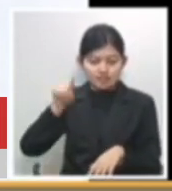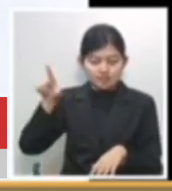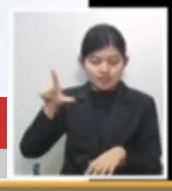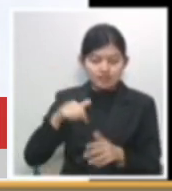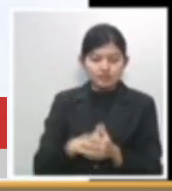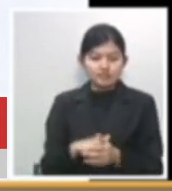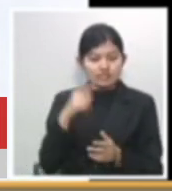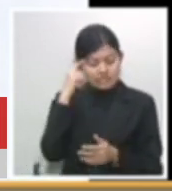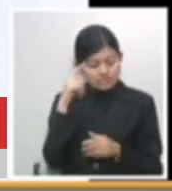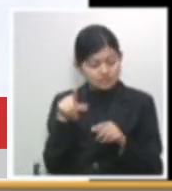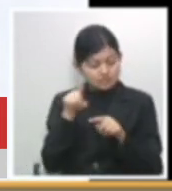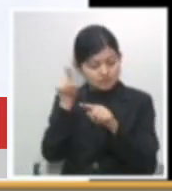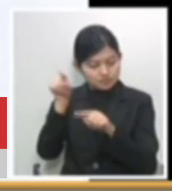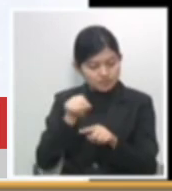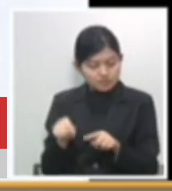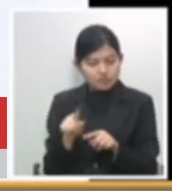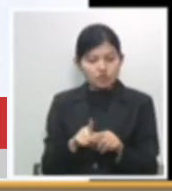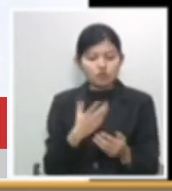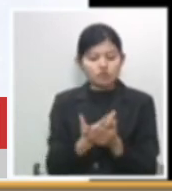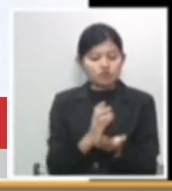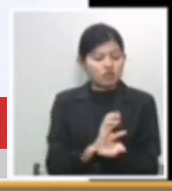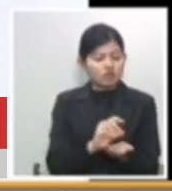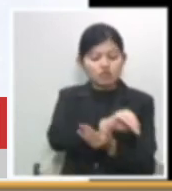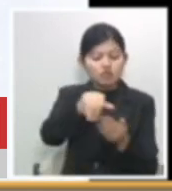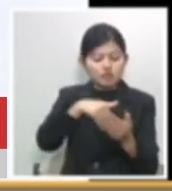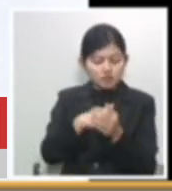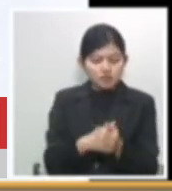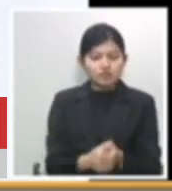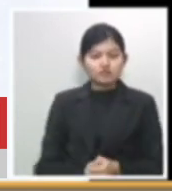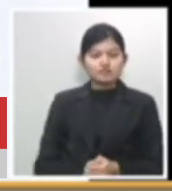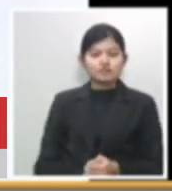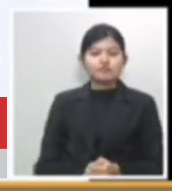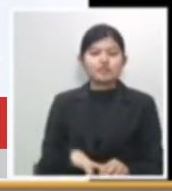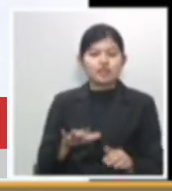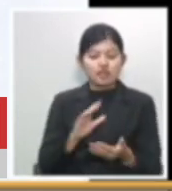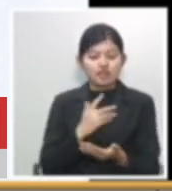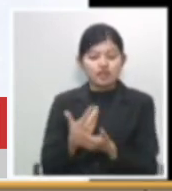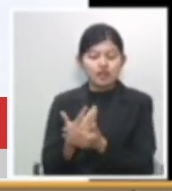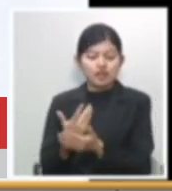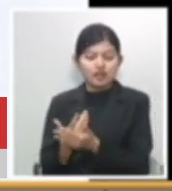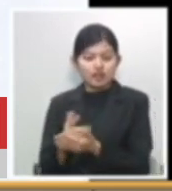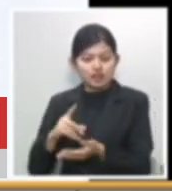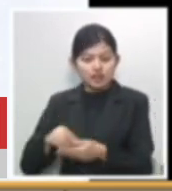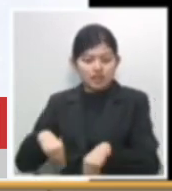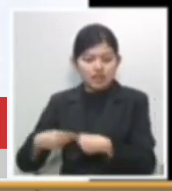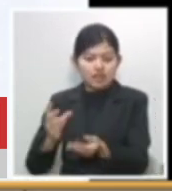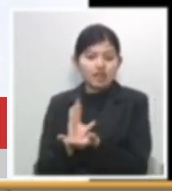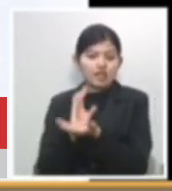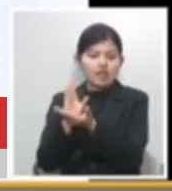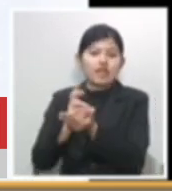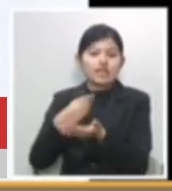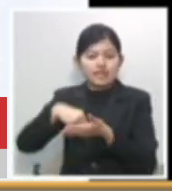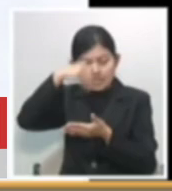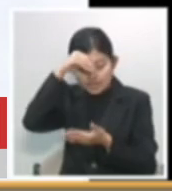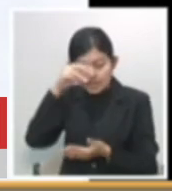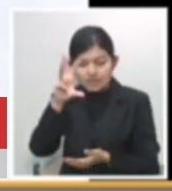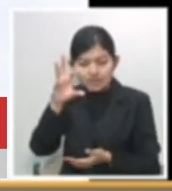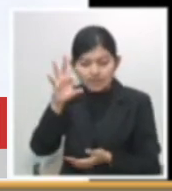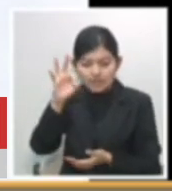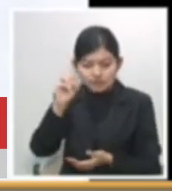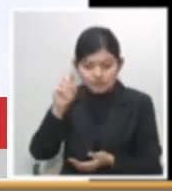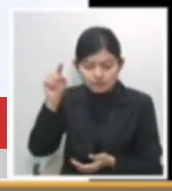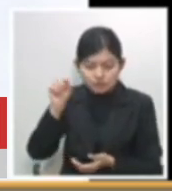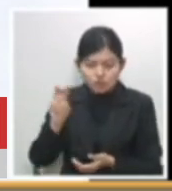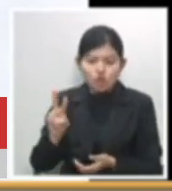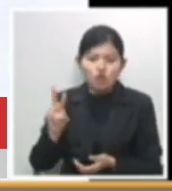ของงบทั้งหมดเป็นค่าวัสดุการศึกษาเพียง 3.92% ครับคิดเฉลี่ยรายหั